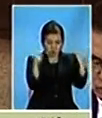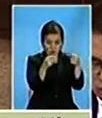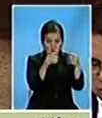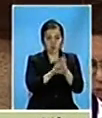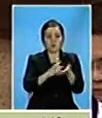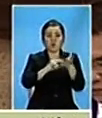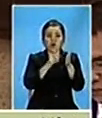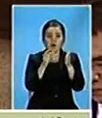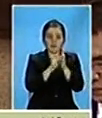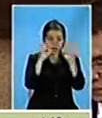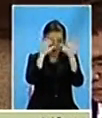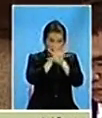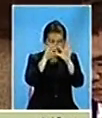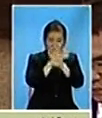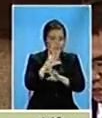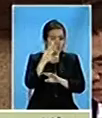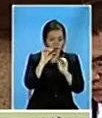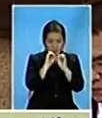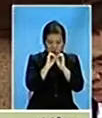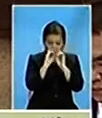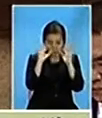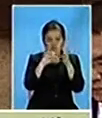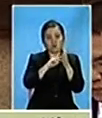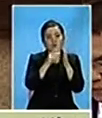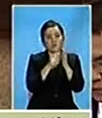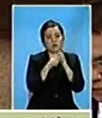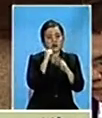อนในคำจำกัดความหรือคำนิยามของ